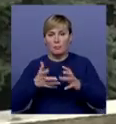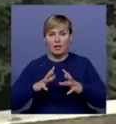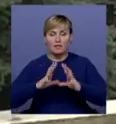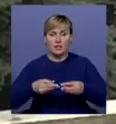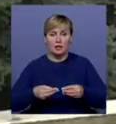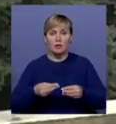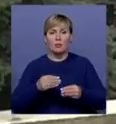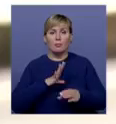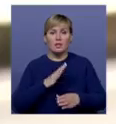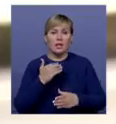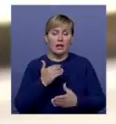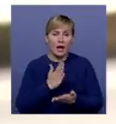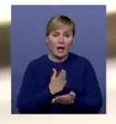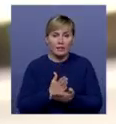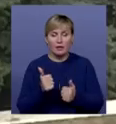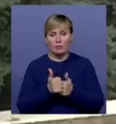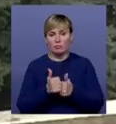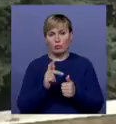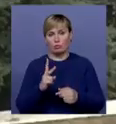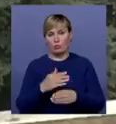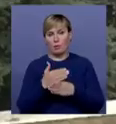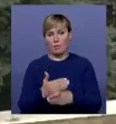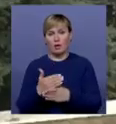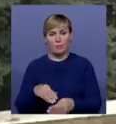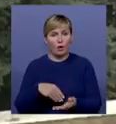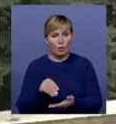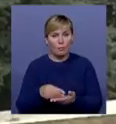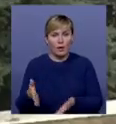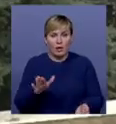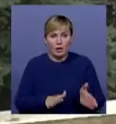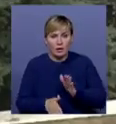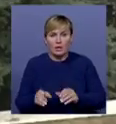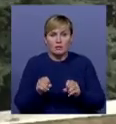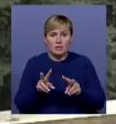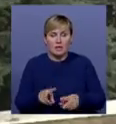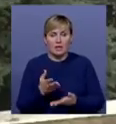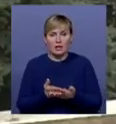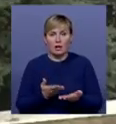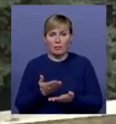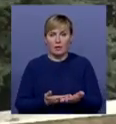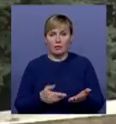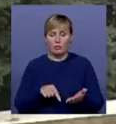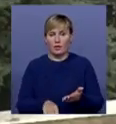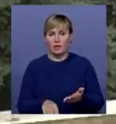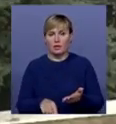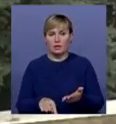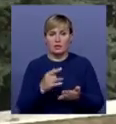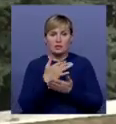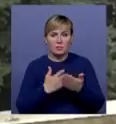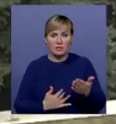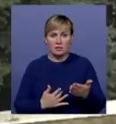рядом и помогать людям, которым наиболее тяжело. Закупать, фасовать специальные рекомендованные